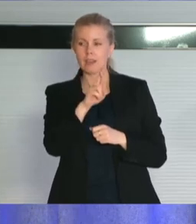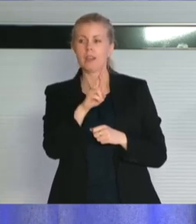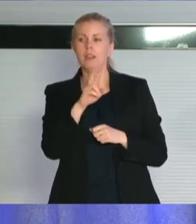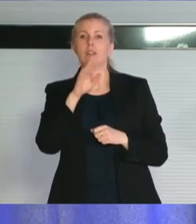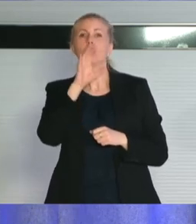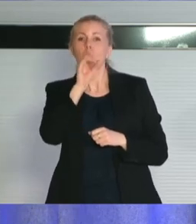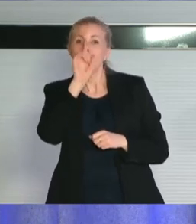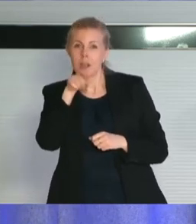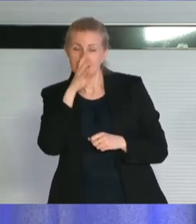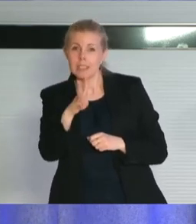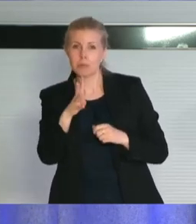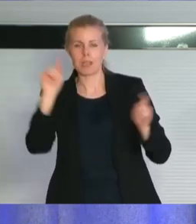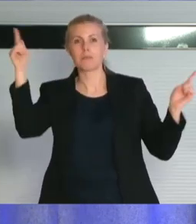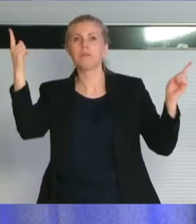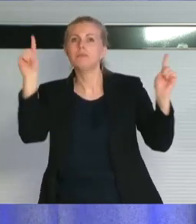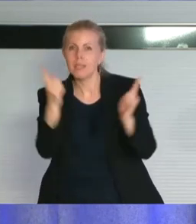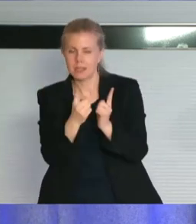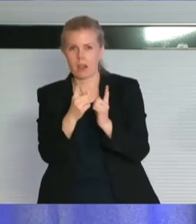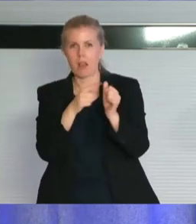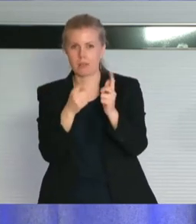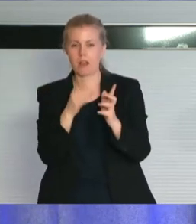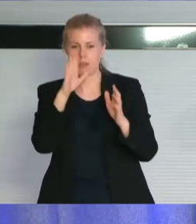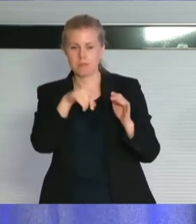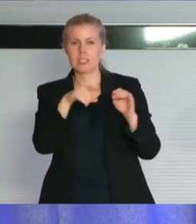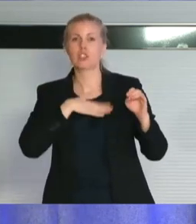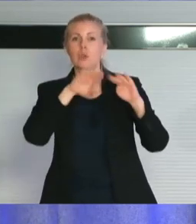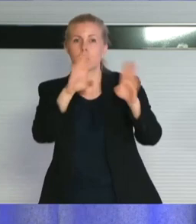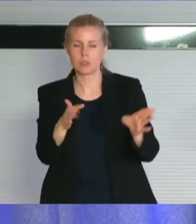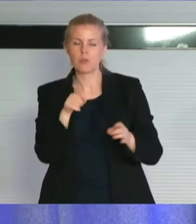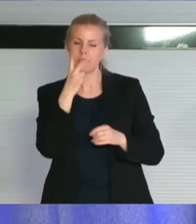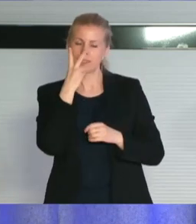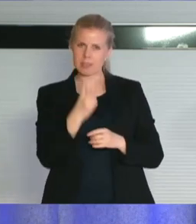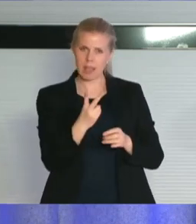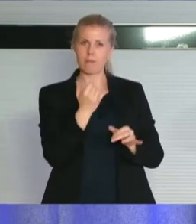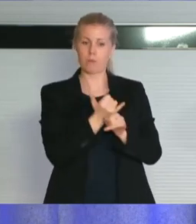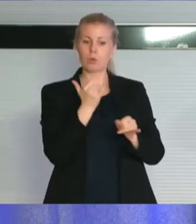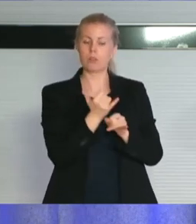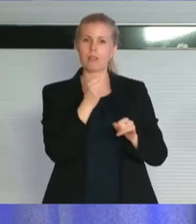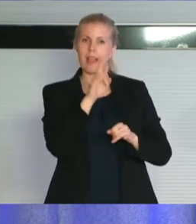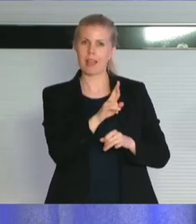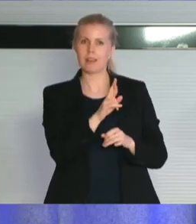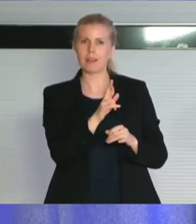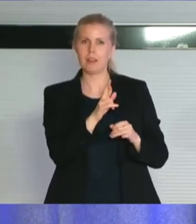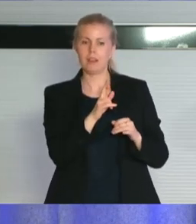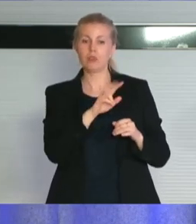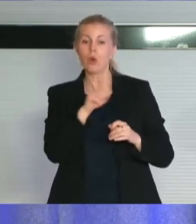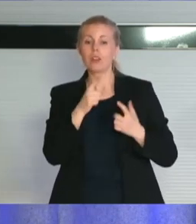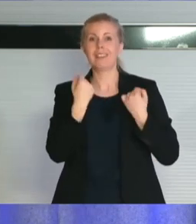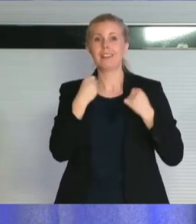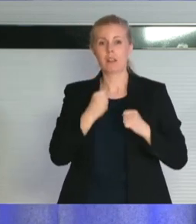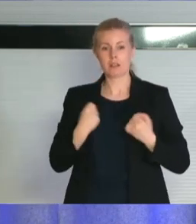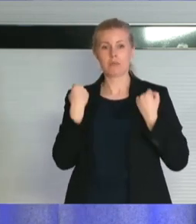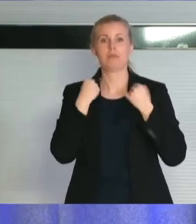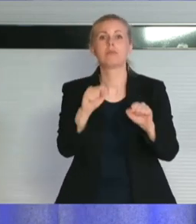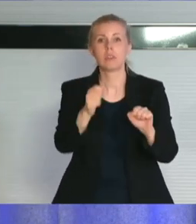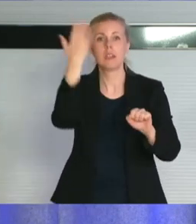Vi følger nå utviklingen videre for å se hvor lav vi har klart å få R ved de tiltakene som er implementert, og vil gi